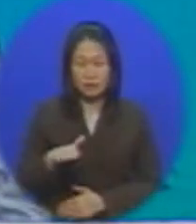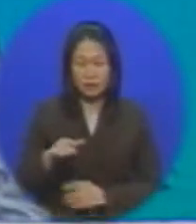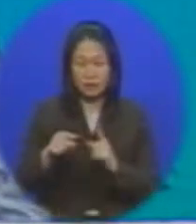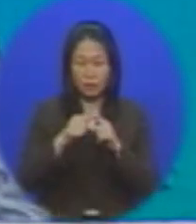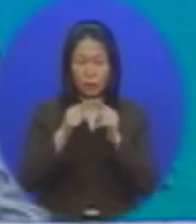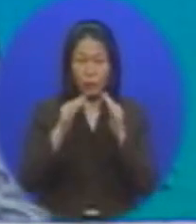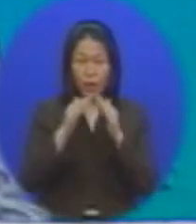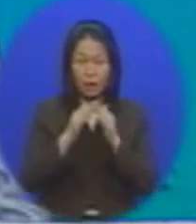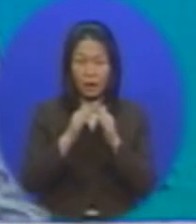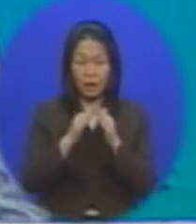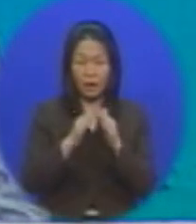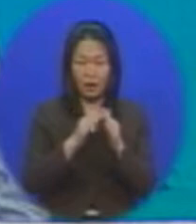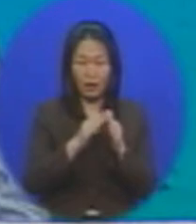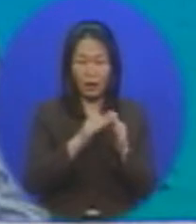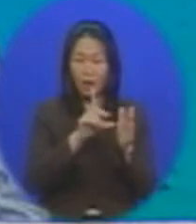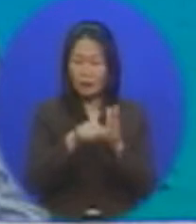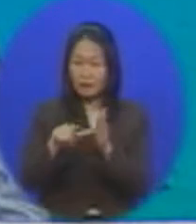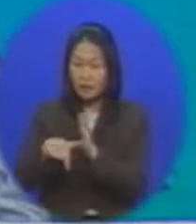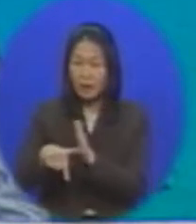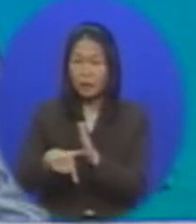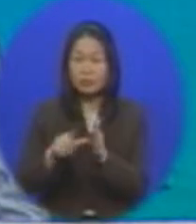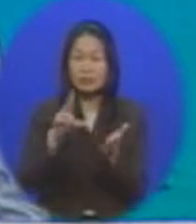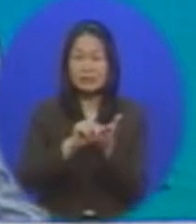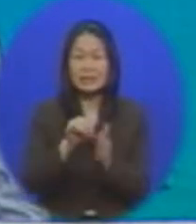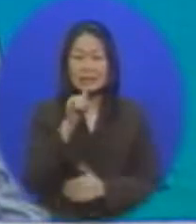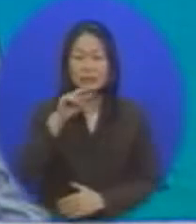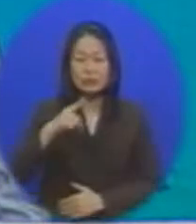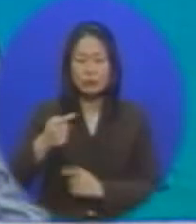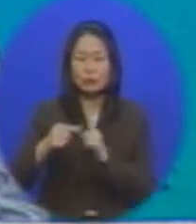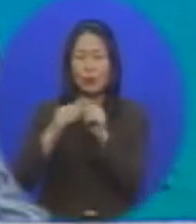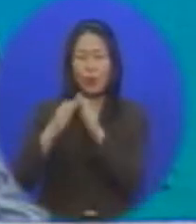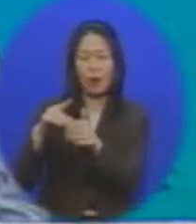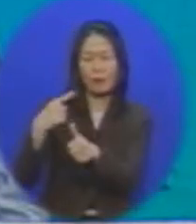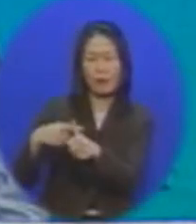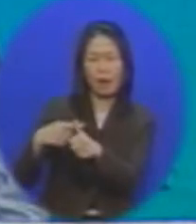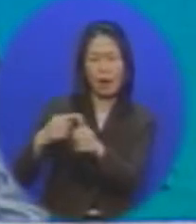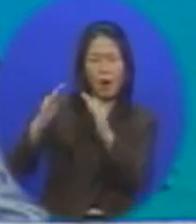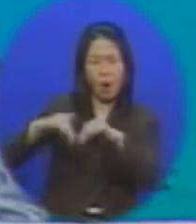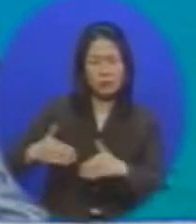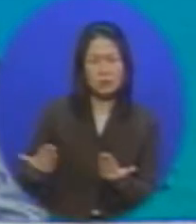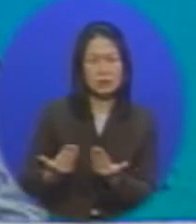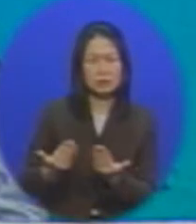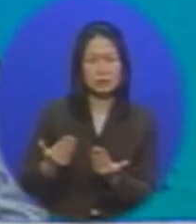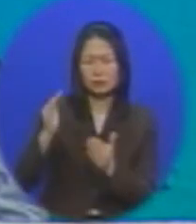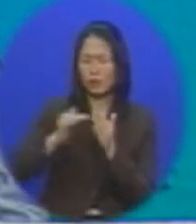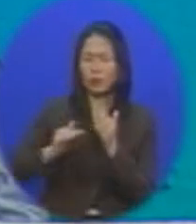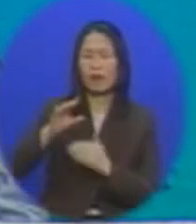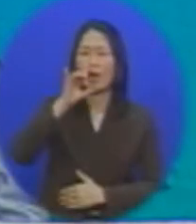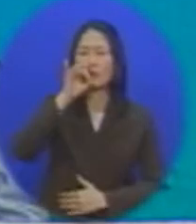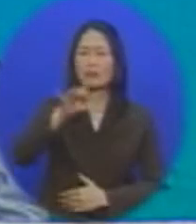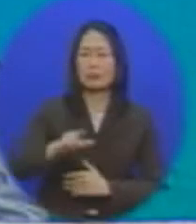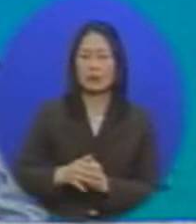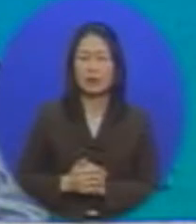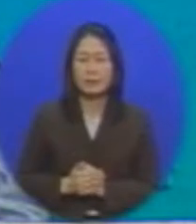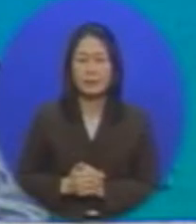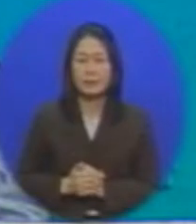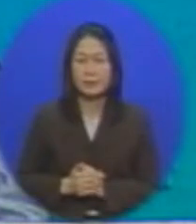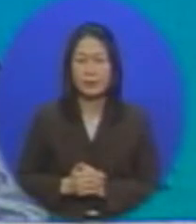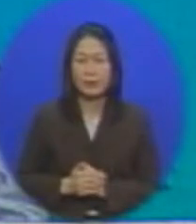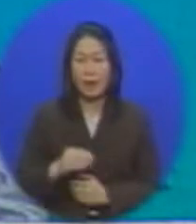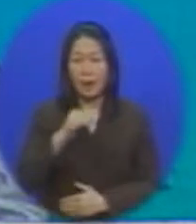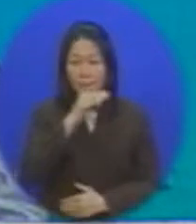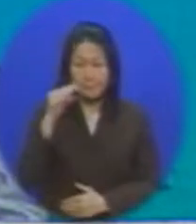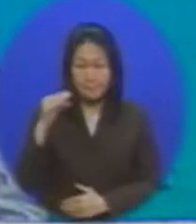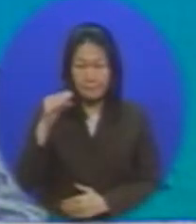문제가 있고 해도 교회를 비난하거나 허무는 일은 절대로 하면 안됩니다 바로